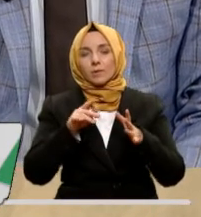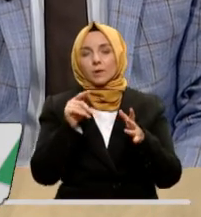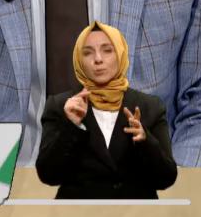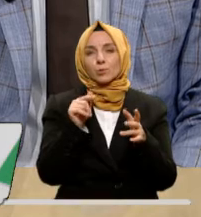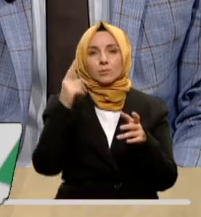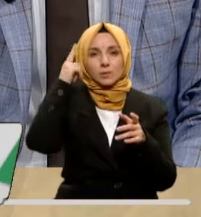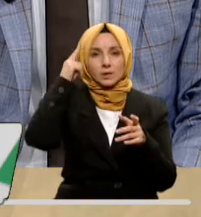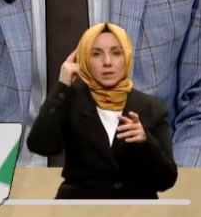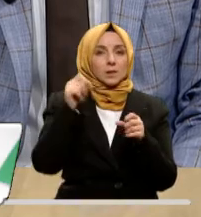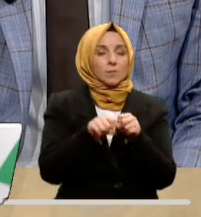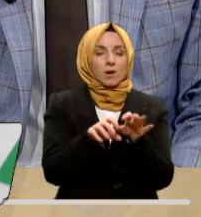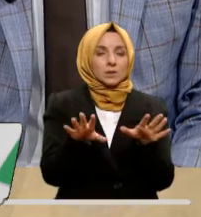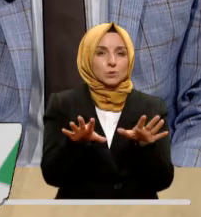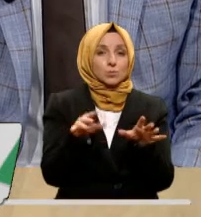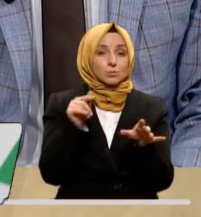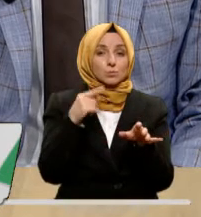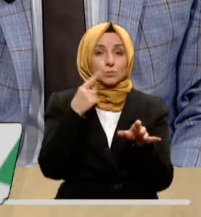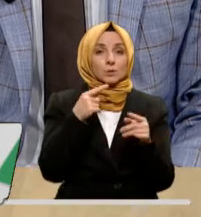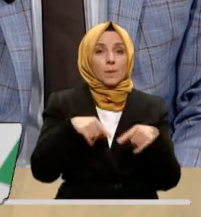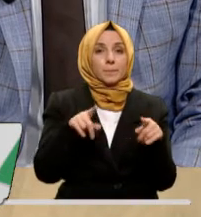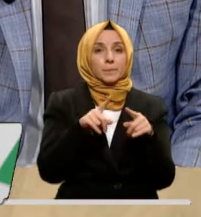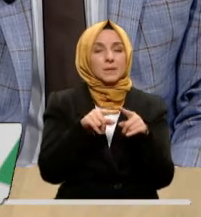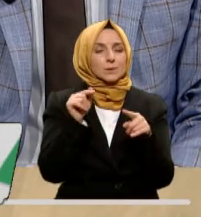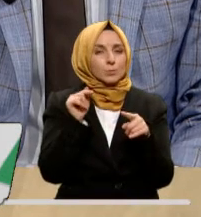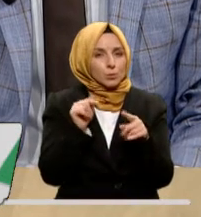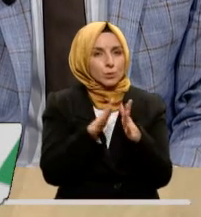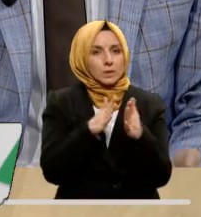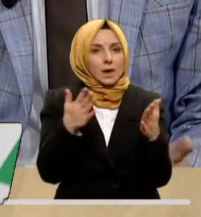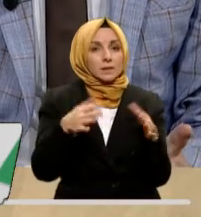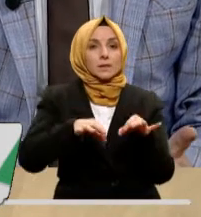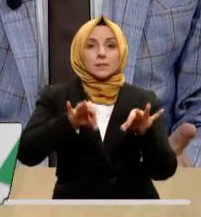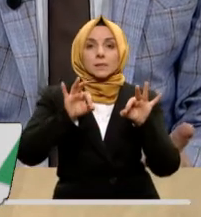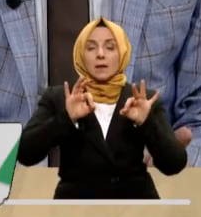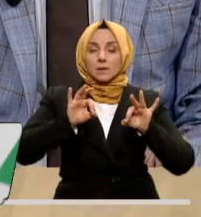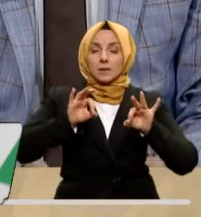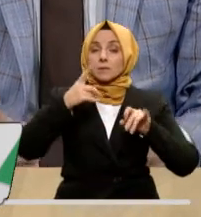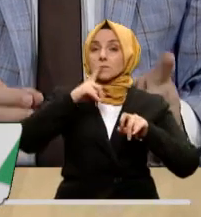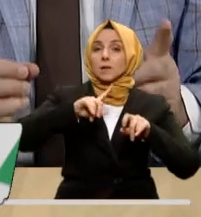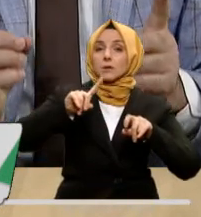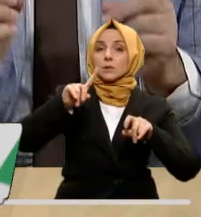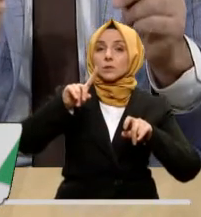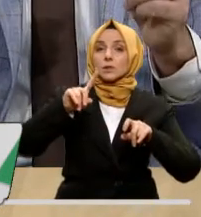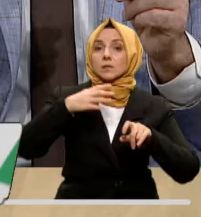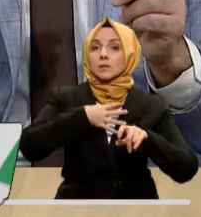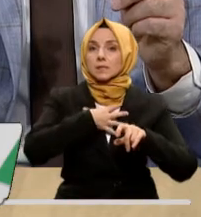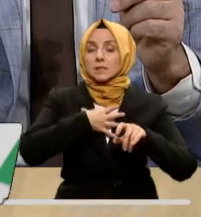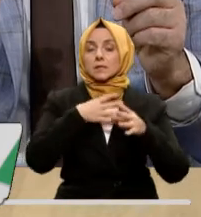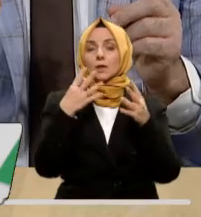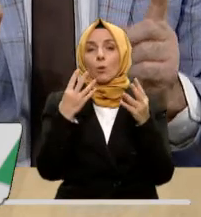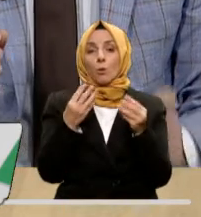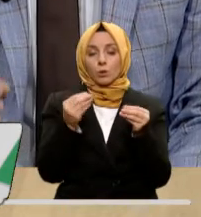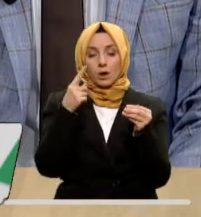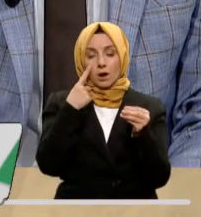bilgiler dolayısıyla biz bu dergilere hazırlarken sadece tek bir perspektiften bakmıyoruz yani din